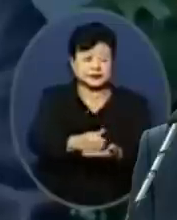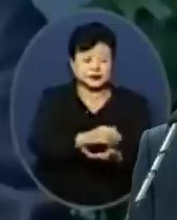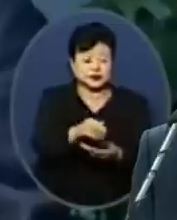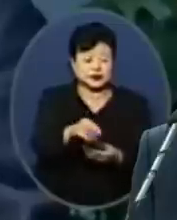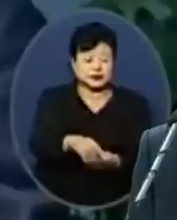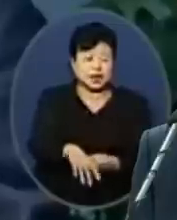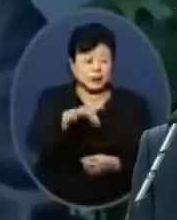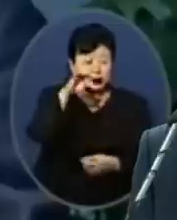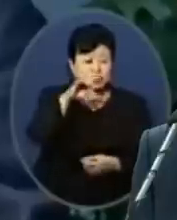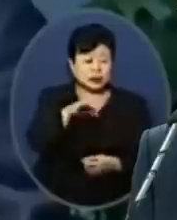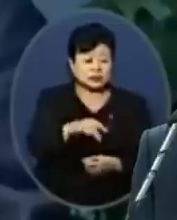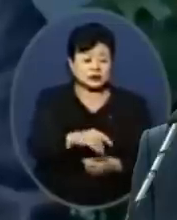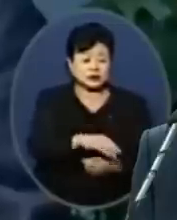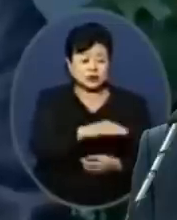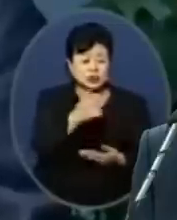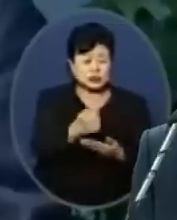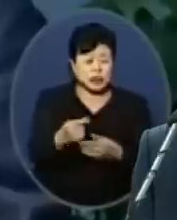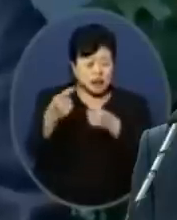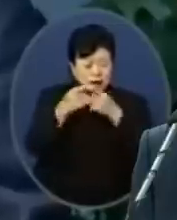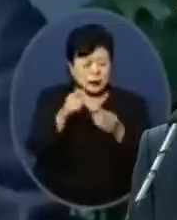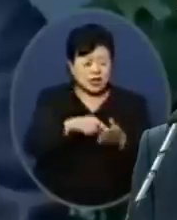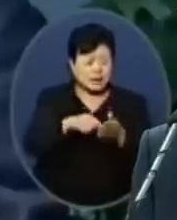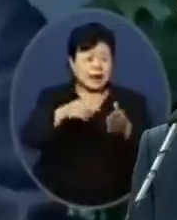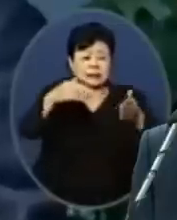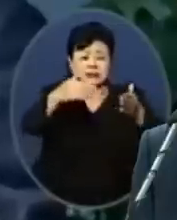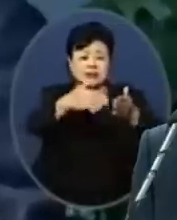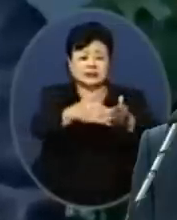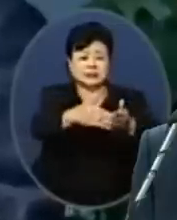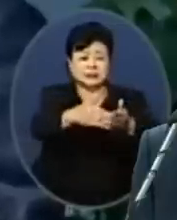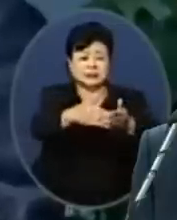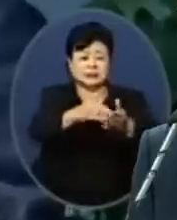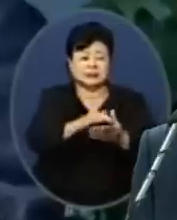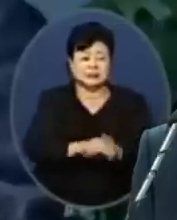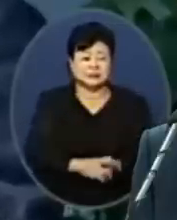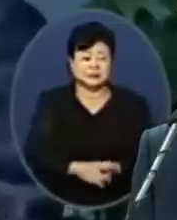우리 앞서가서 우리의 죄와 허물을 다 청산해버렸었으니